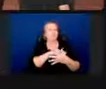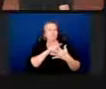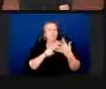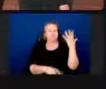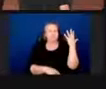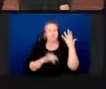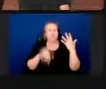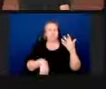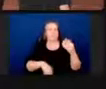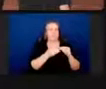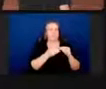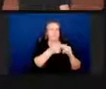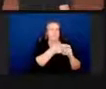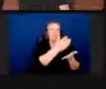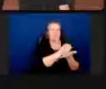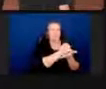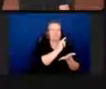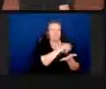الفحوصات، في